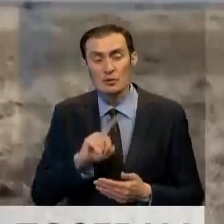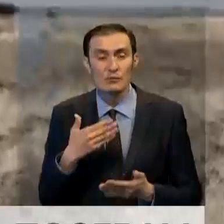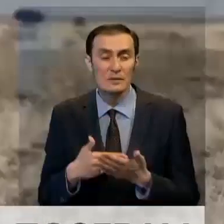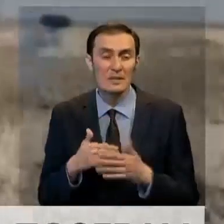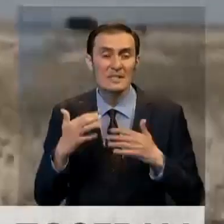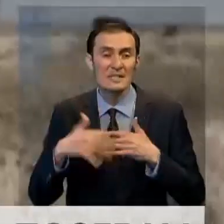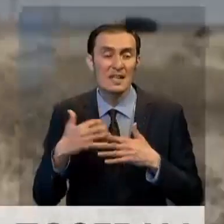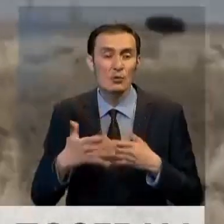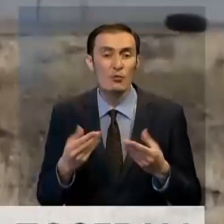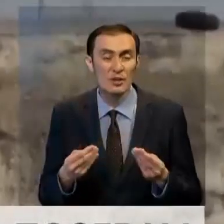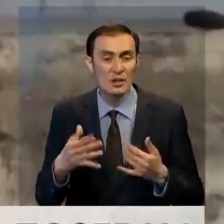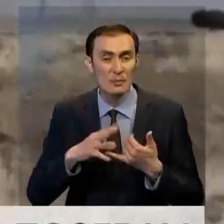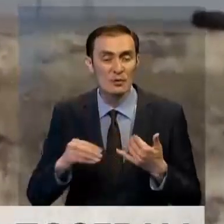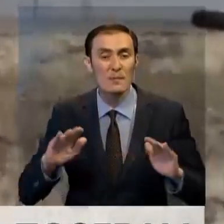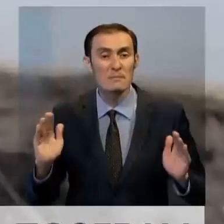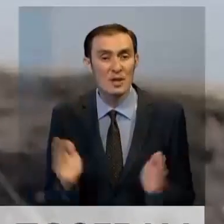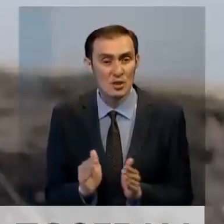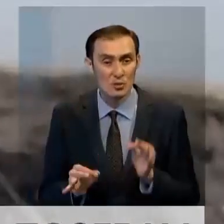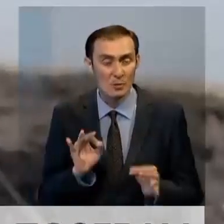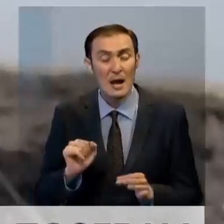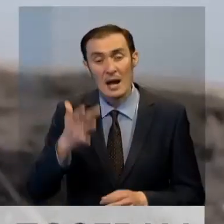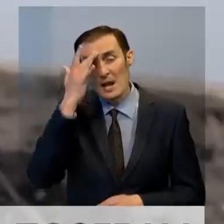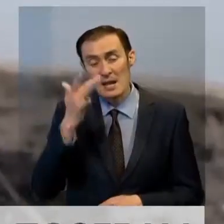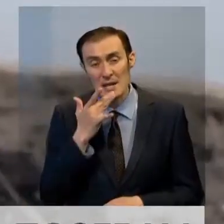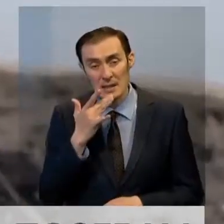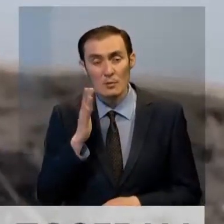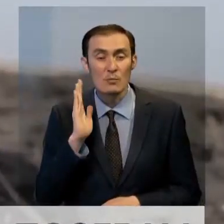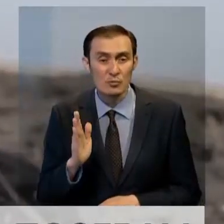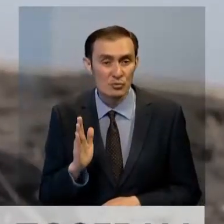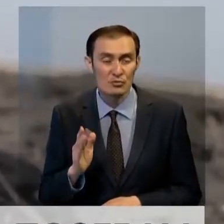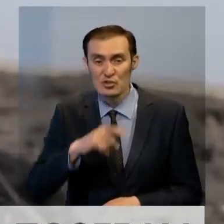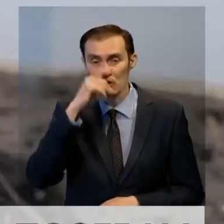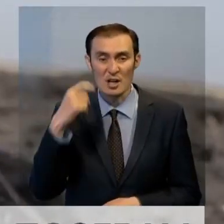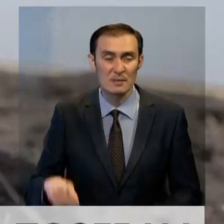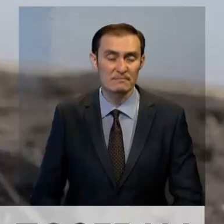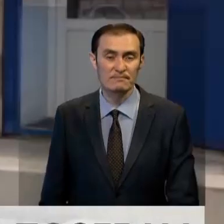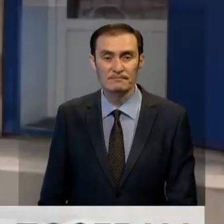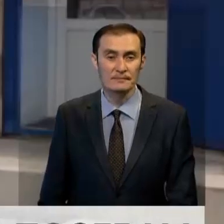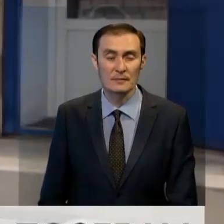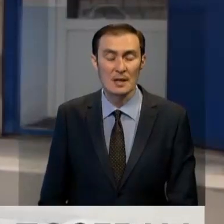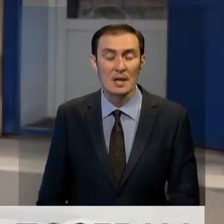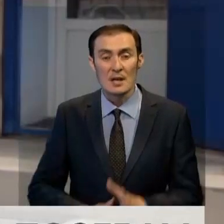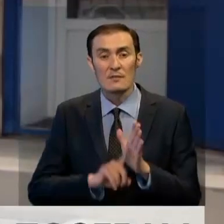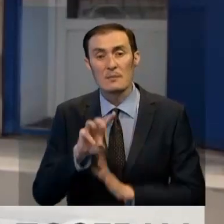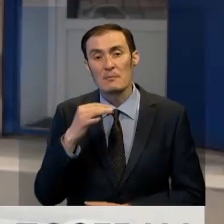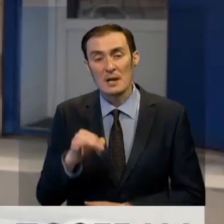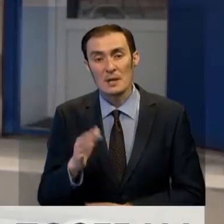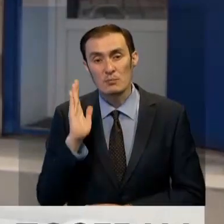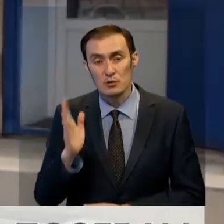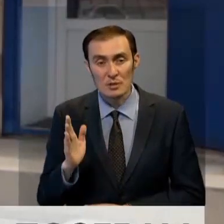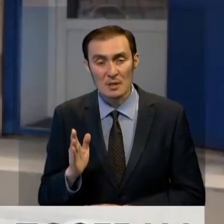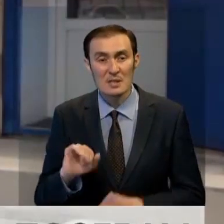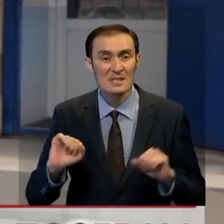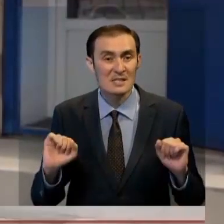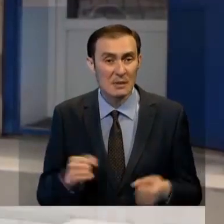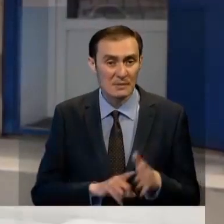среднее увлажнение почвы, то есть меньше нормы, а лето, по прогнозам, обещает быть жарким. В первой декаде мая прогнозируются